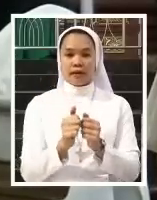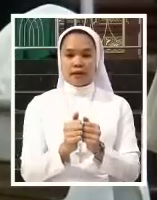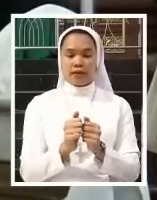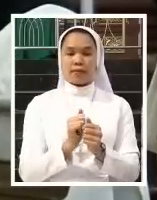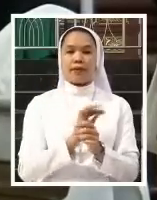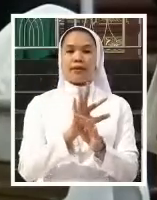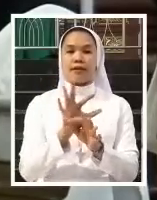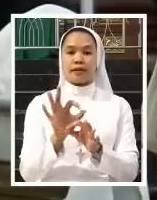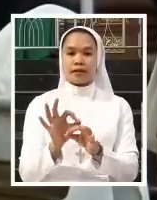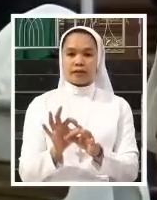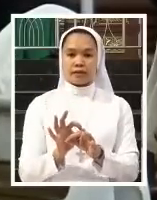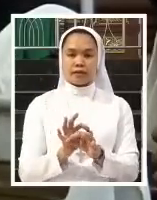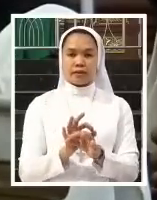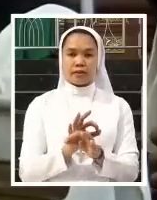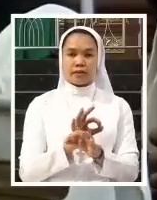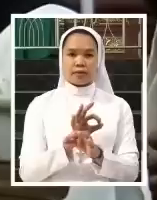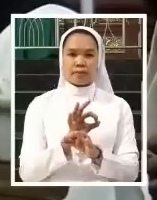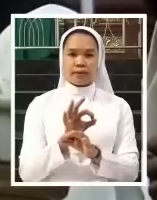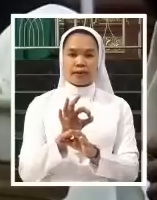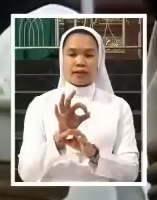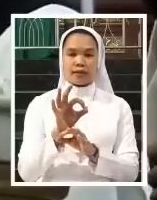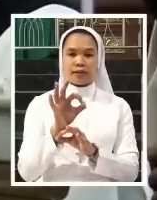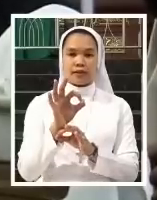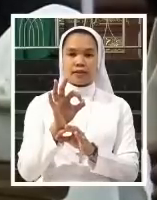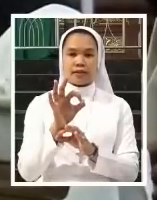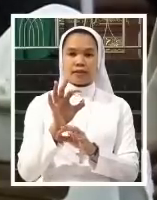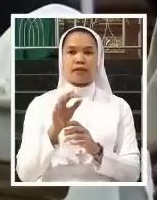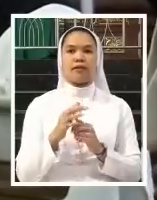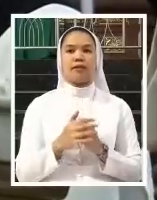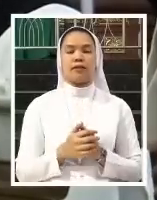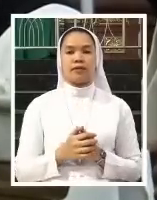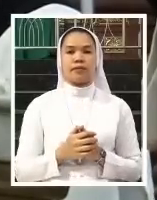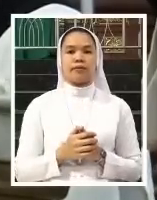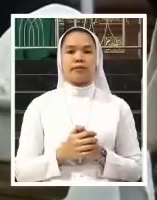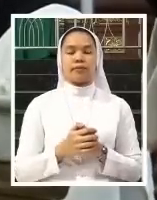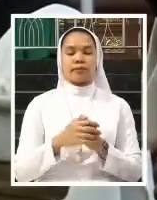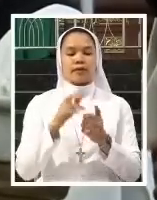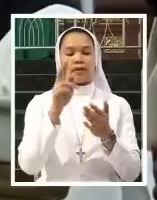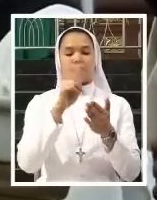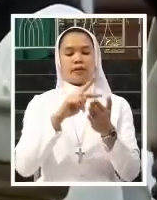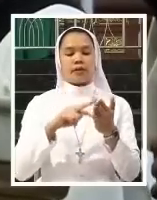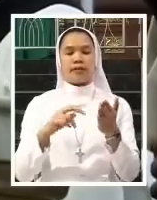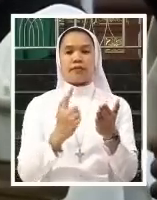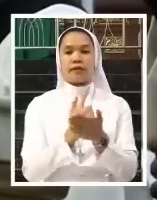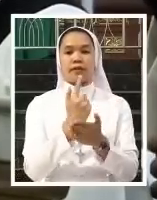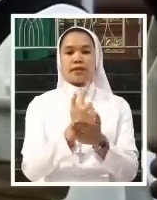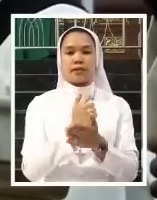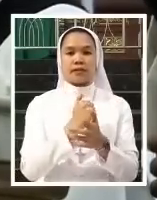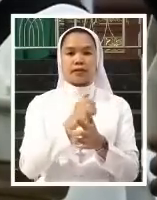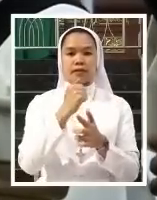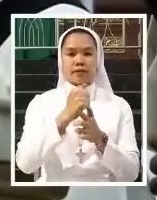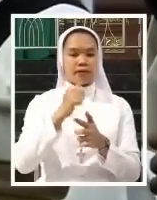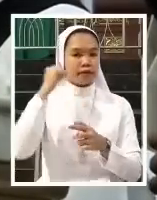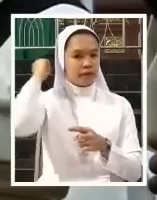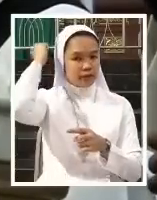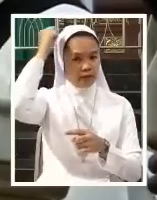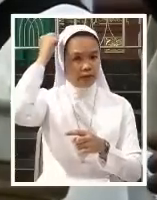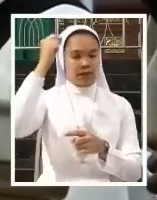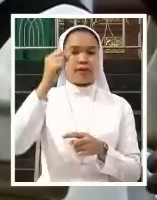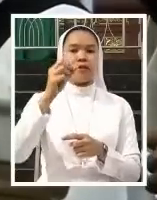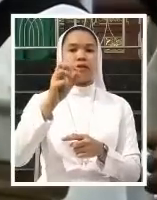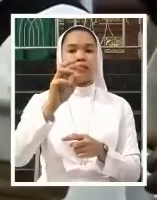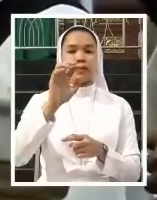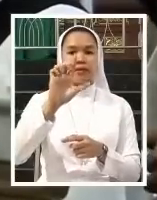Asin sa saimong Espiritu. Pagbasa kan banal na Ebanghelyo, susuki